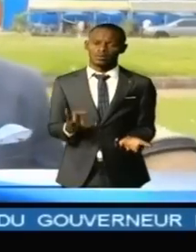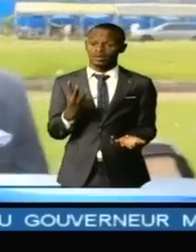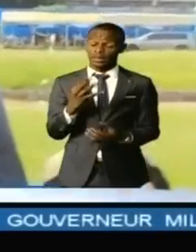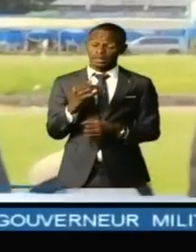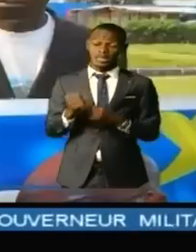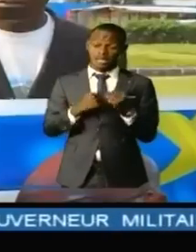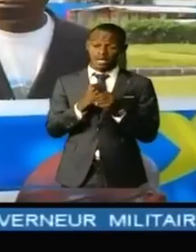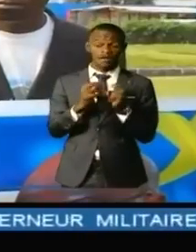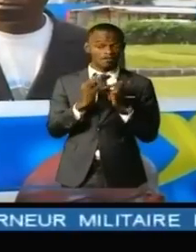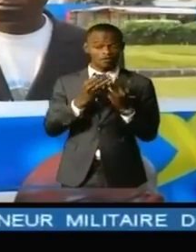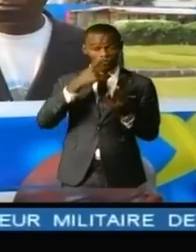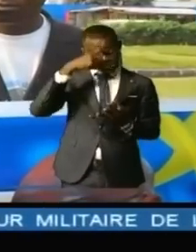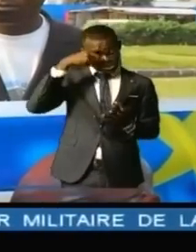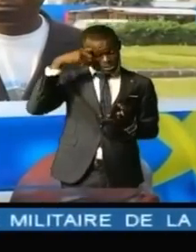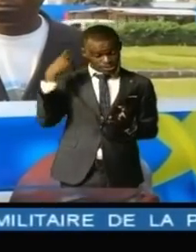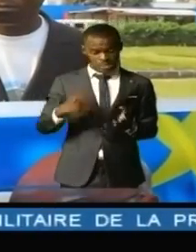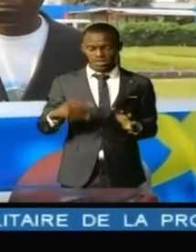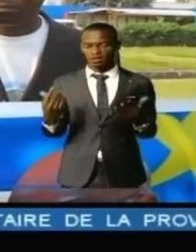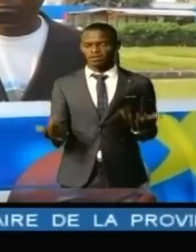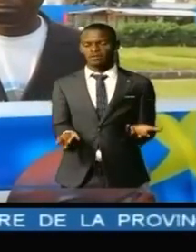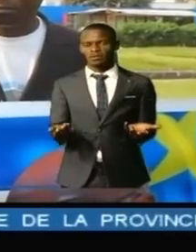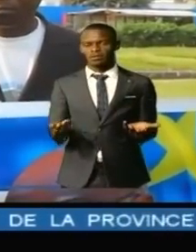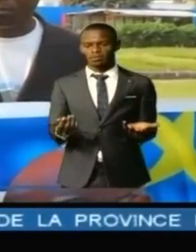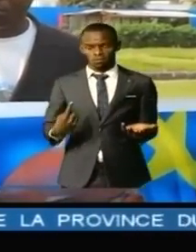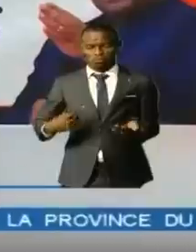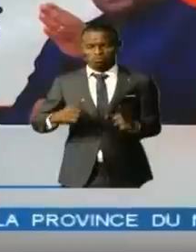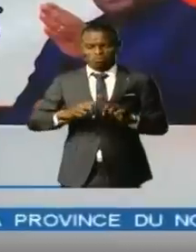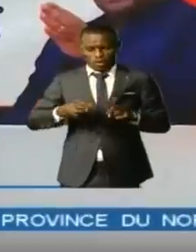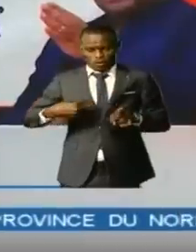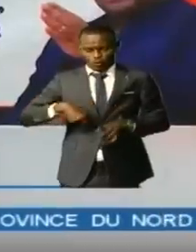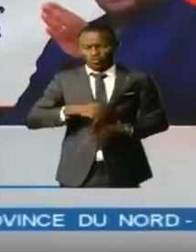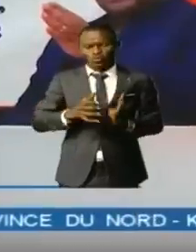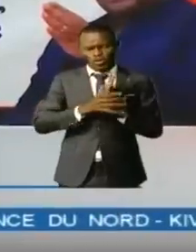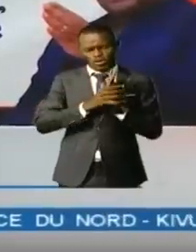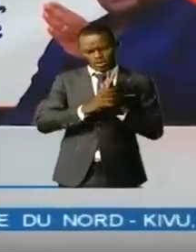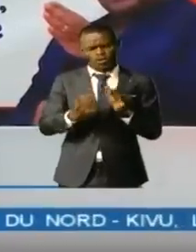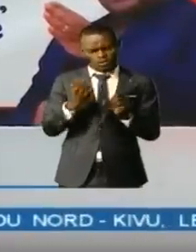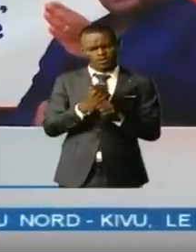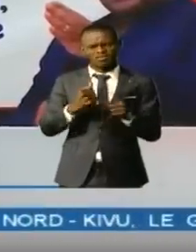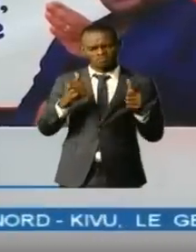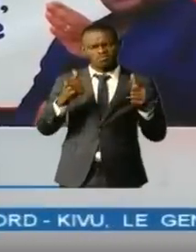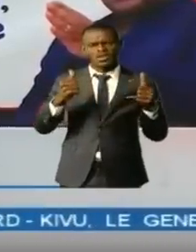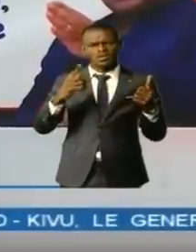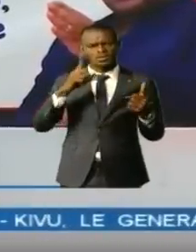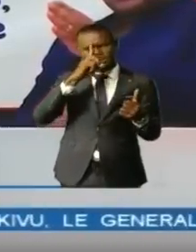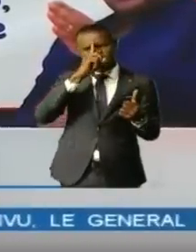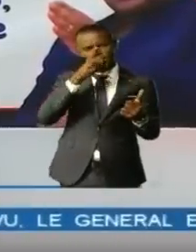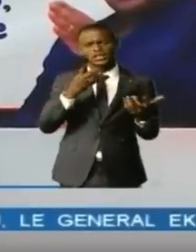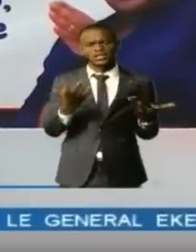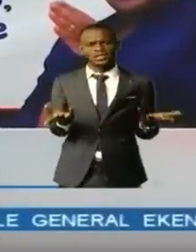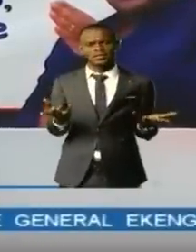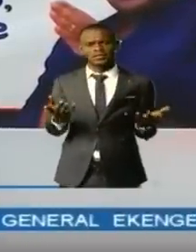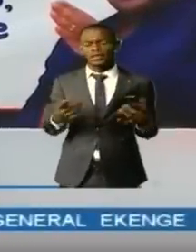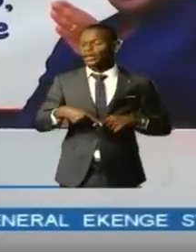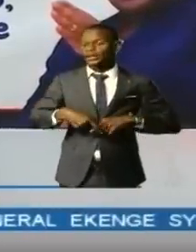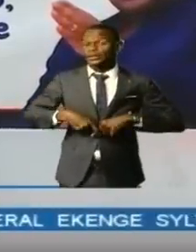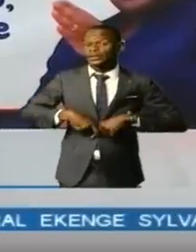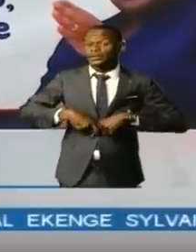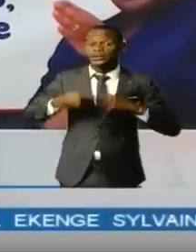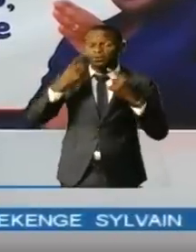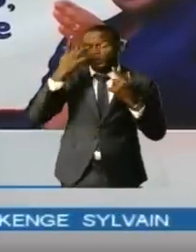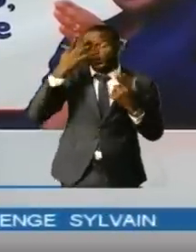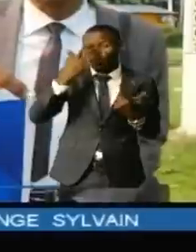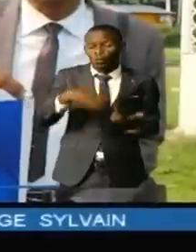la misère, alors que nombre d'entre nous étions des plaques tournantes en termes de compétences et de